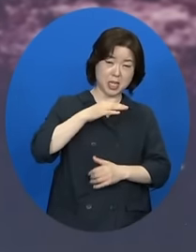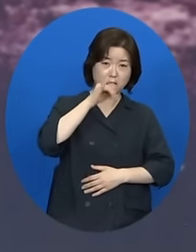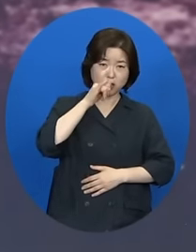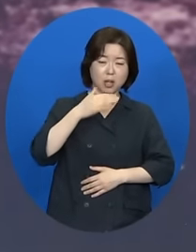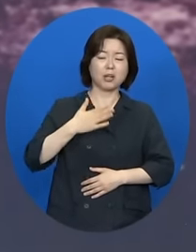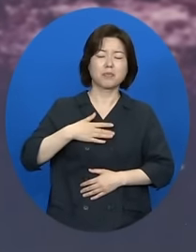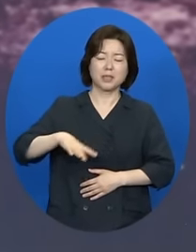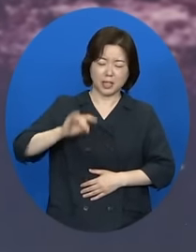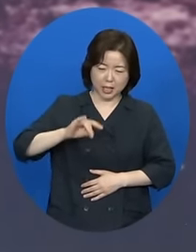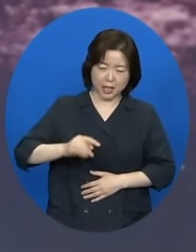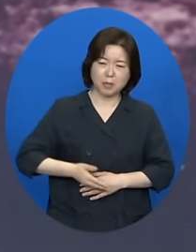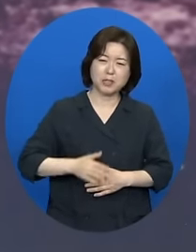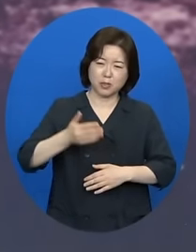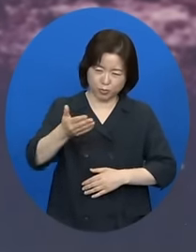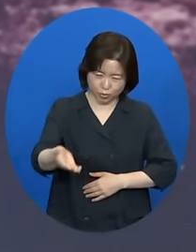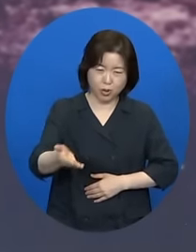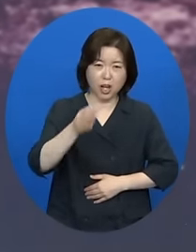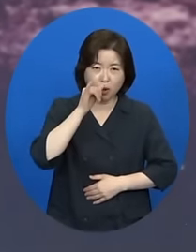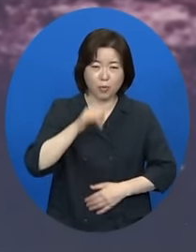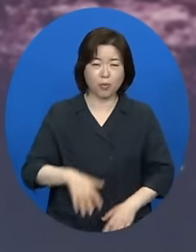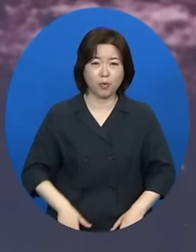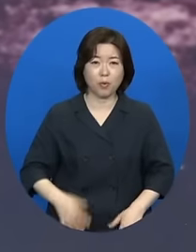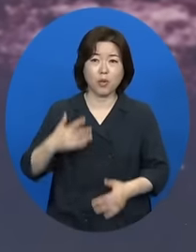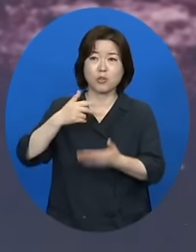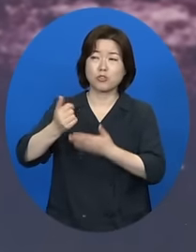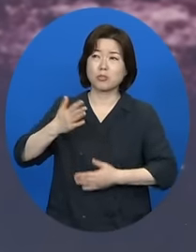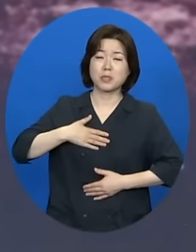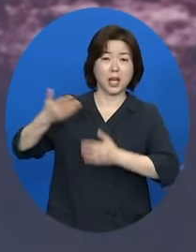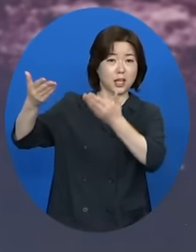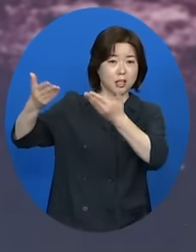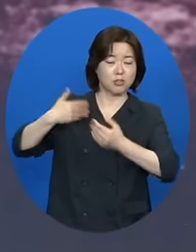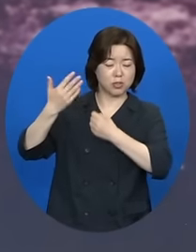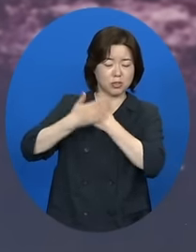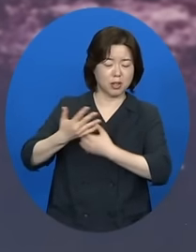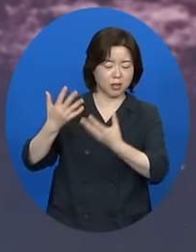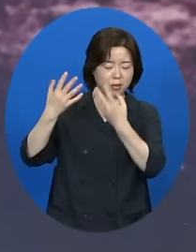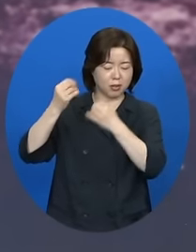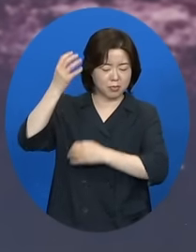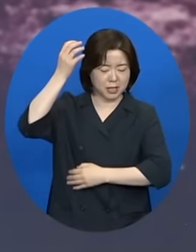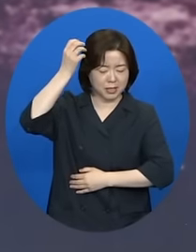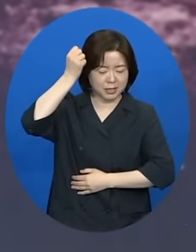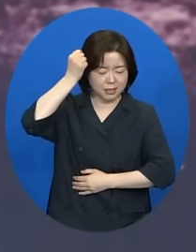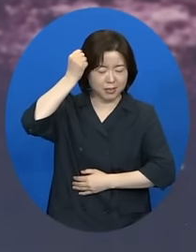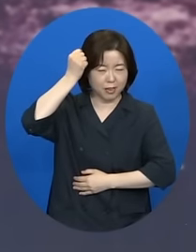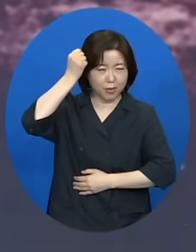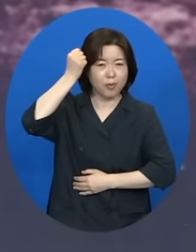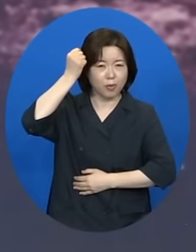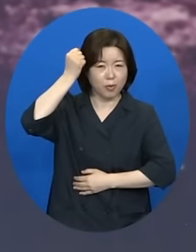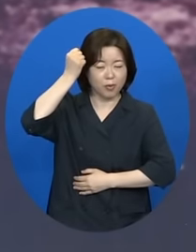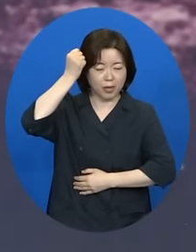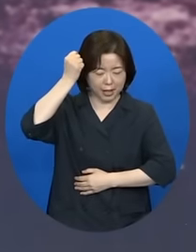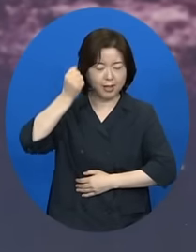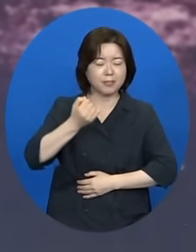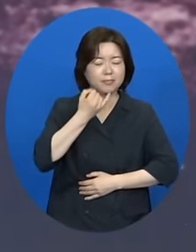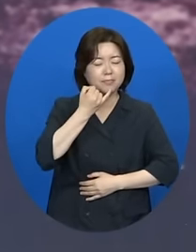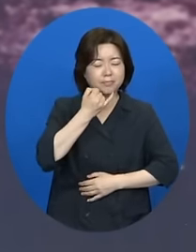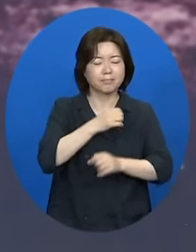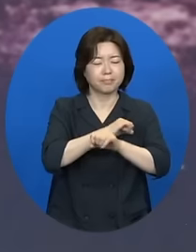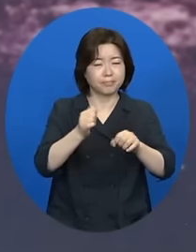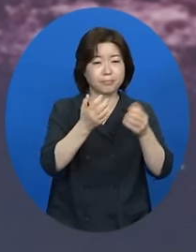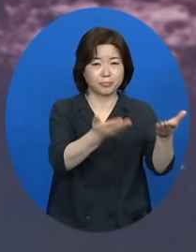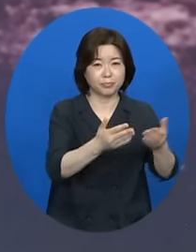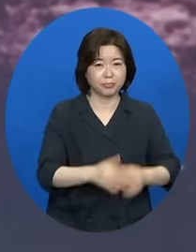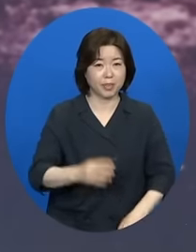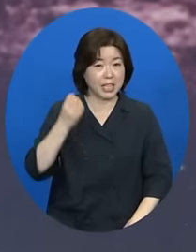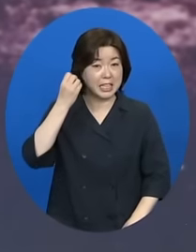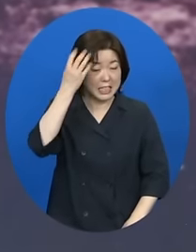내가 먼저 다가가서 주님이 나에게 주신 은혜가 얼마나 큰데를 기억하고 용서하고